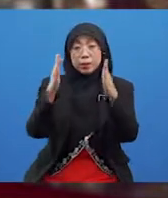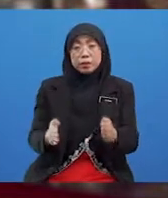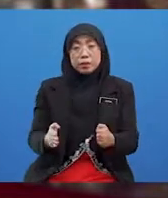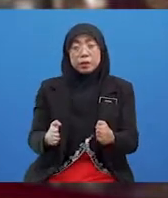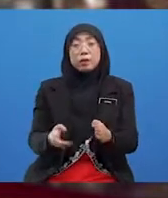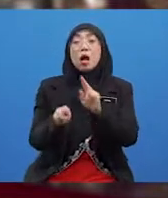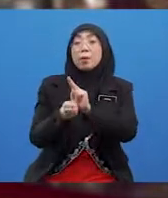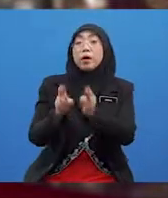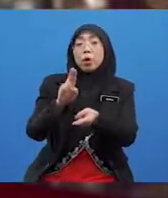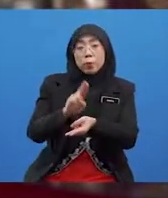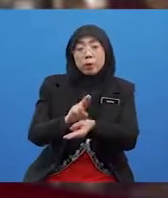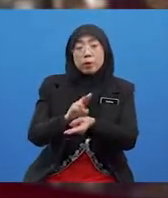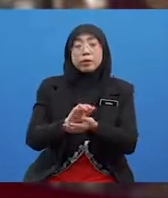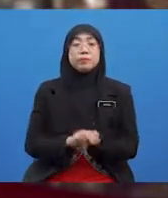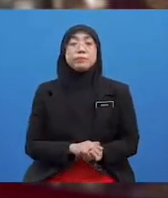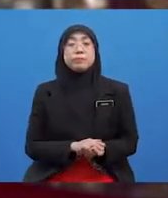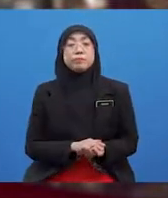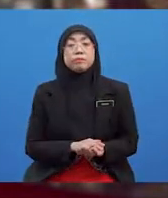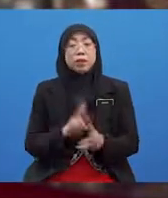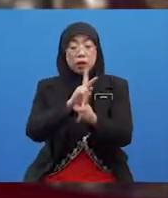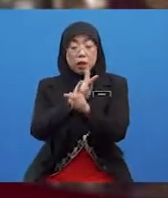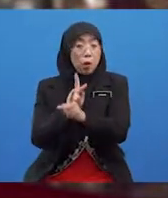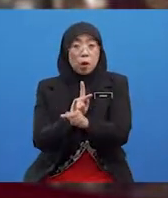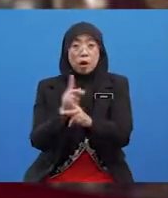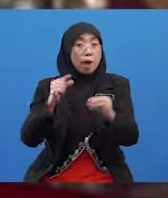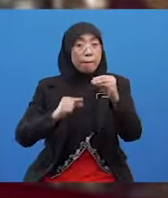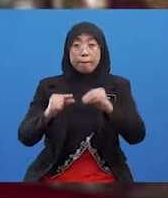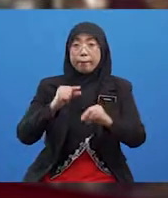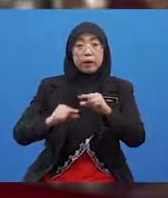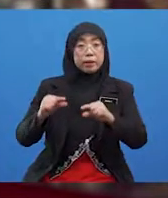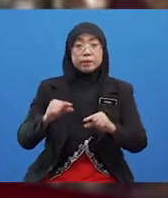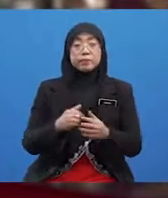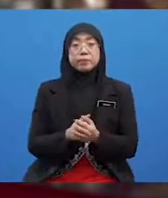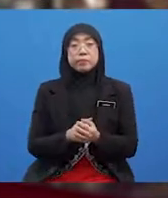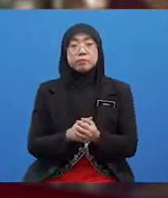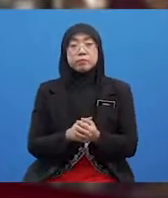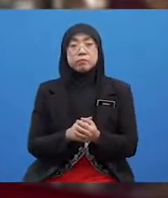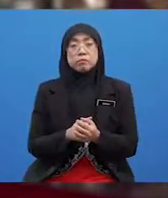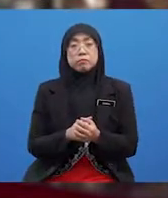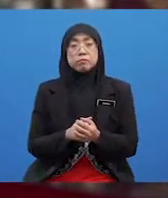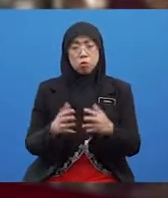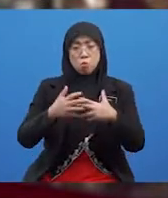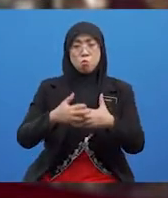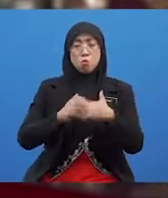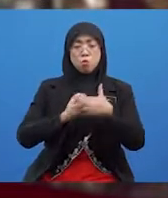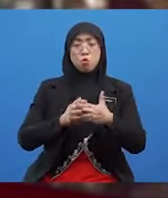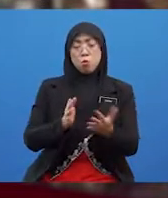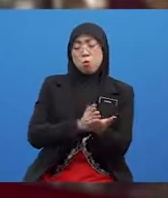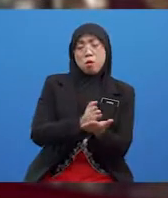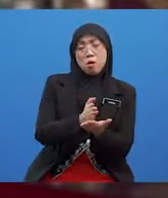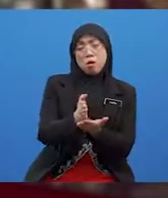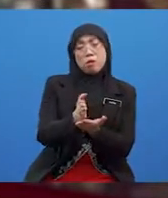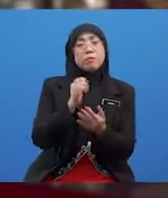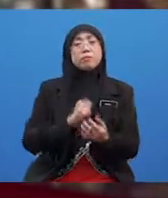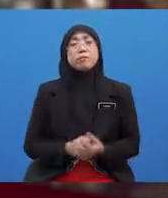segi keupayaan kawalan pergerakan dan prestasi motor yang berlaku sepanjang hayat.